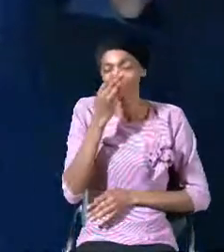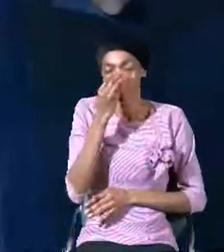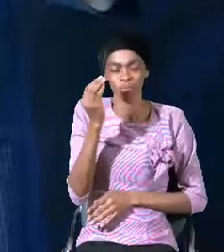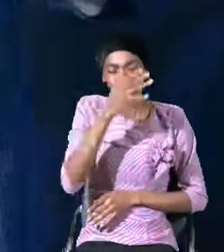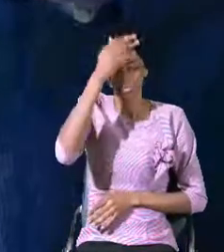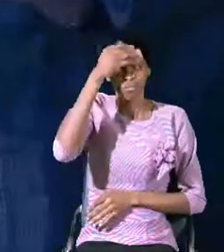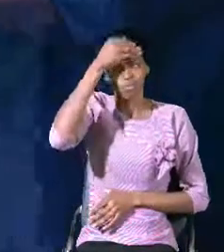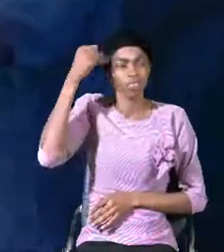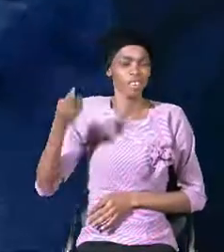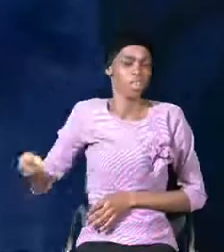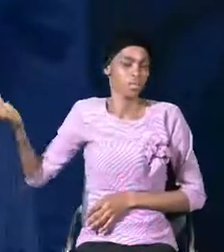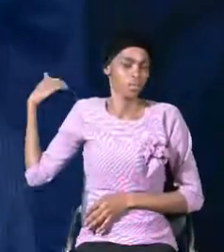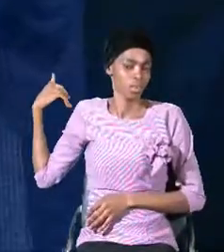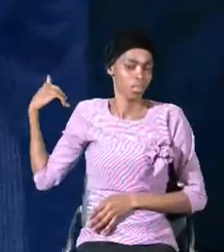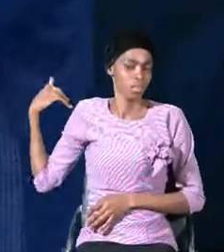Oublie le passé.